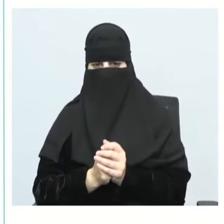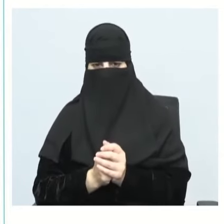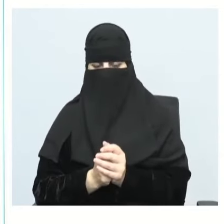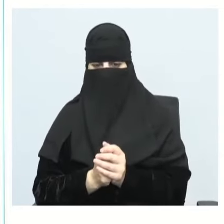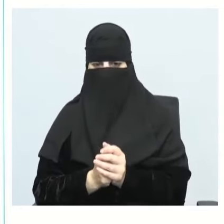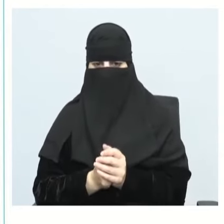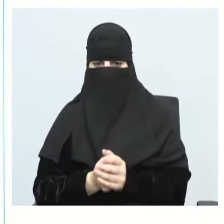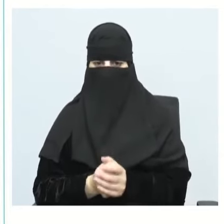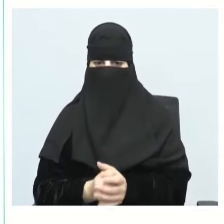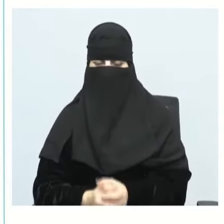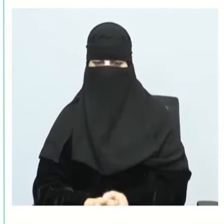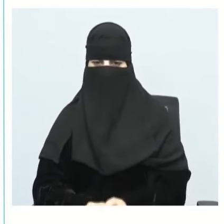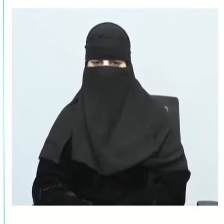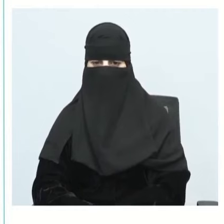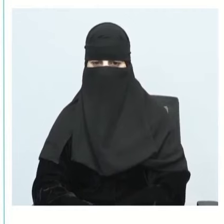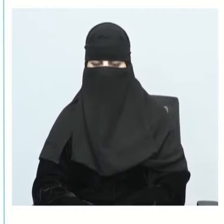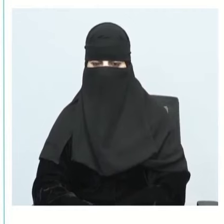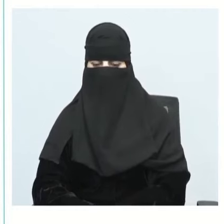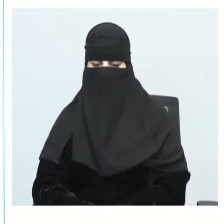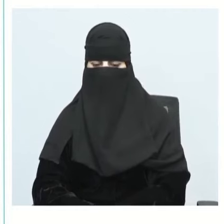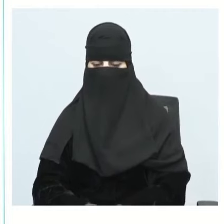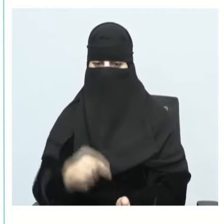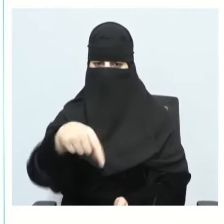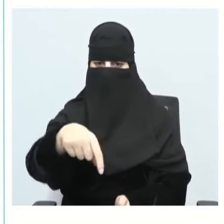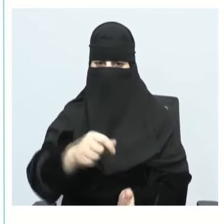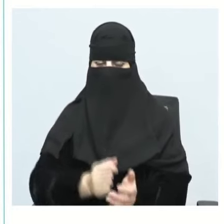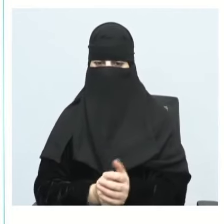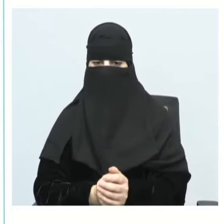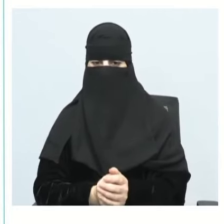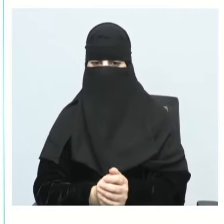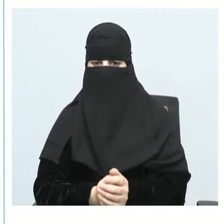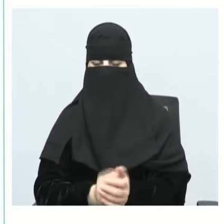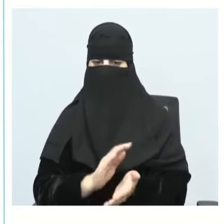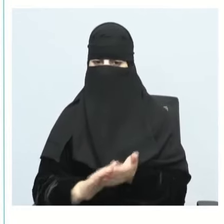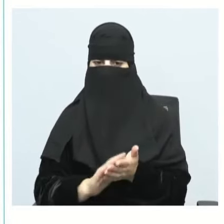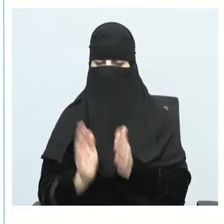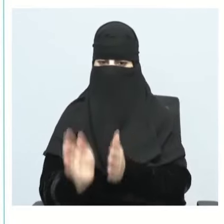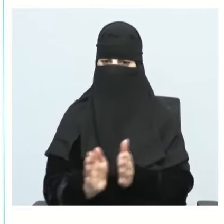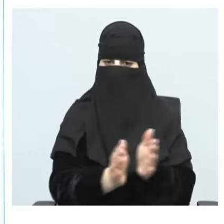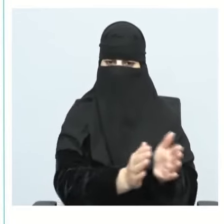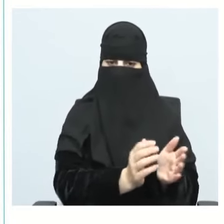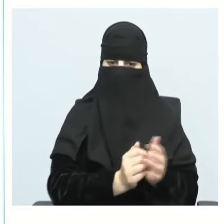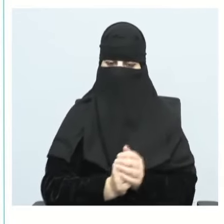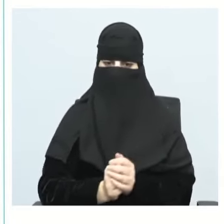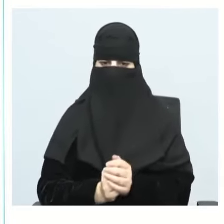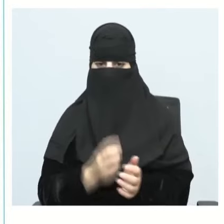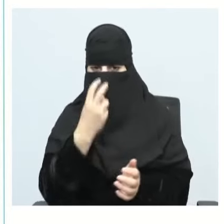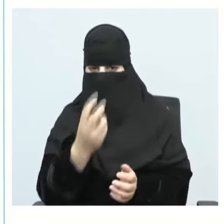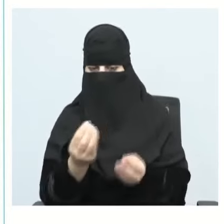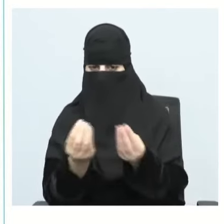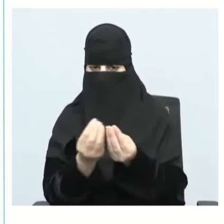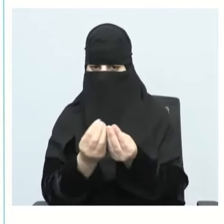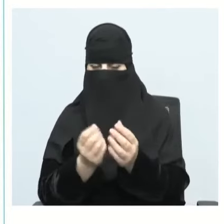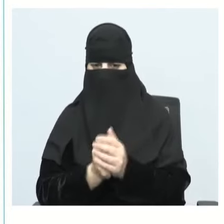طيب تمام طيب الان خلصنا الترتيب شوف الان مع